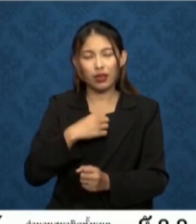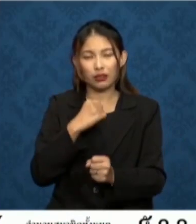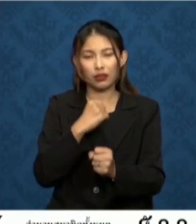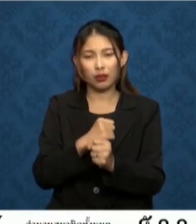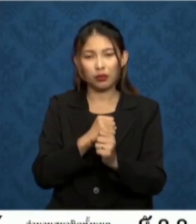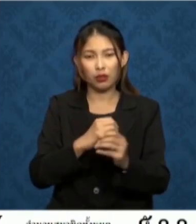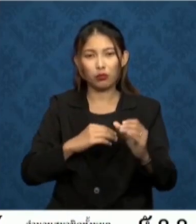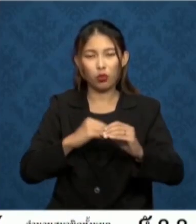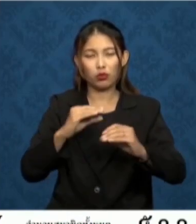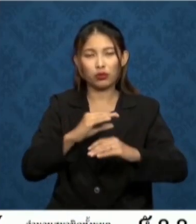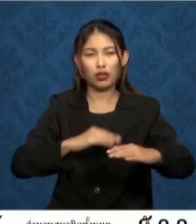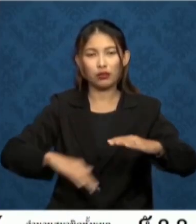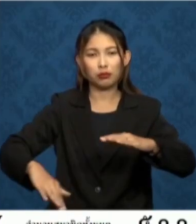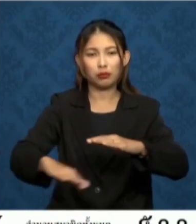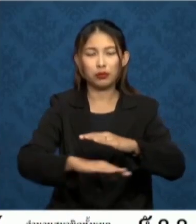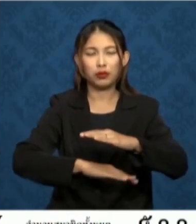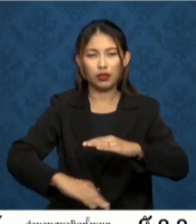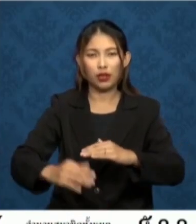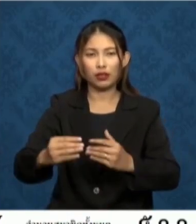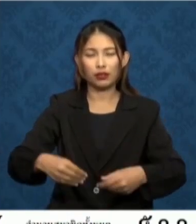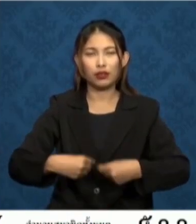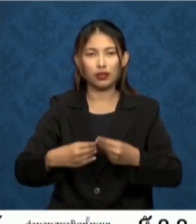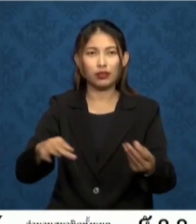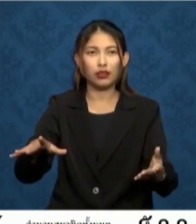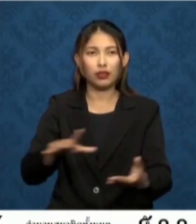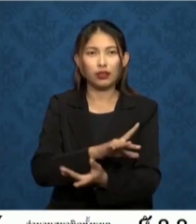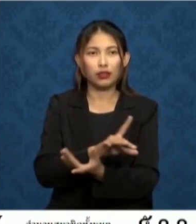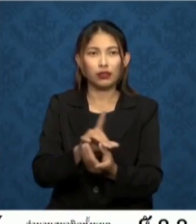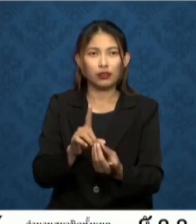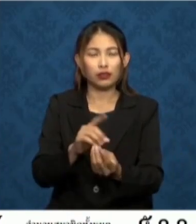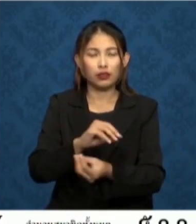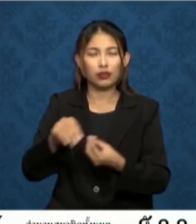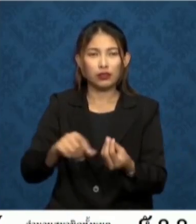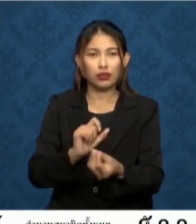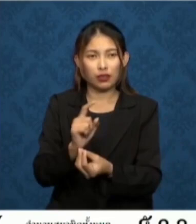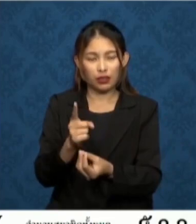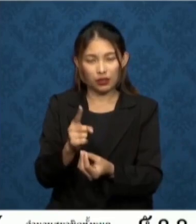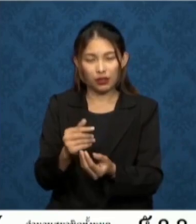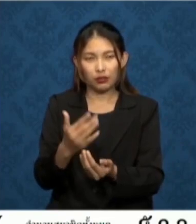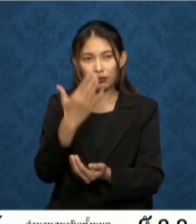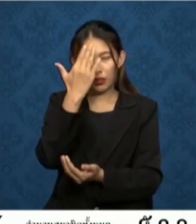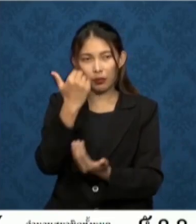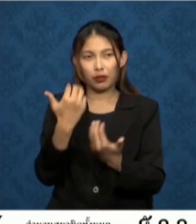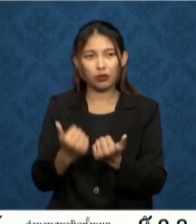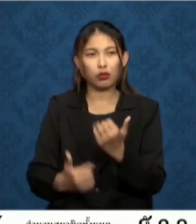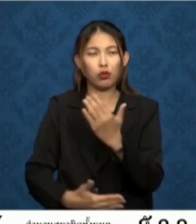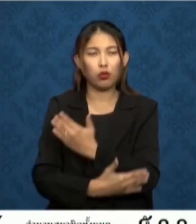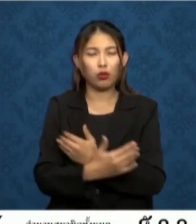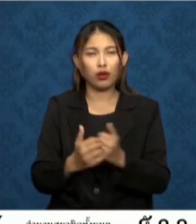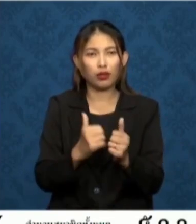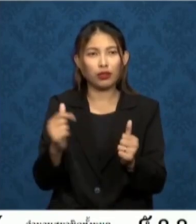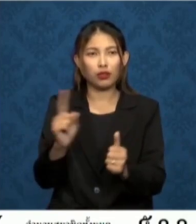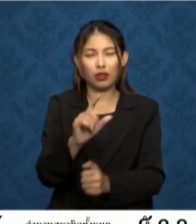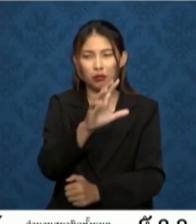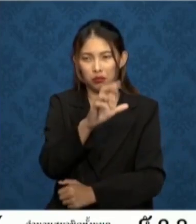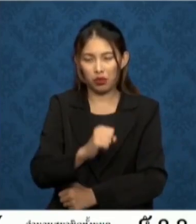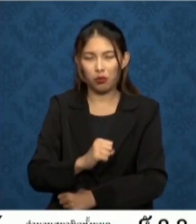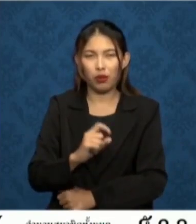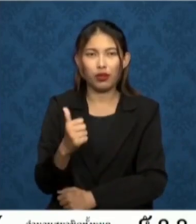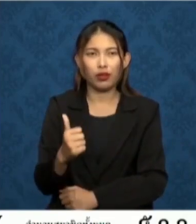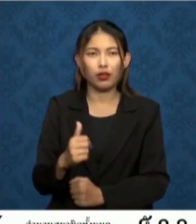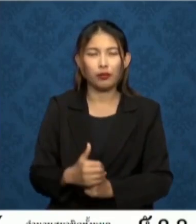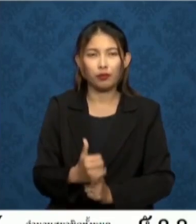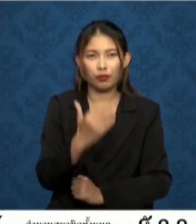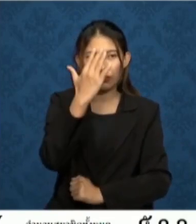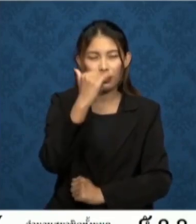านเพื่อรองรับเศรษฐกิจนะครับรองรับธุรกิจเรือสำราญเพราะนี่คือโอกาสที่เราต้องไขว่คว้าไว้ครับท่านประธานครับ